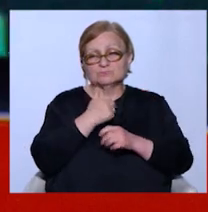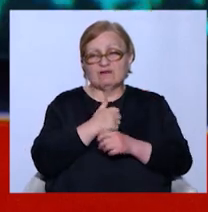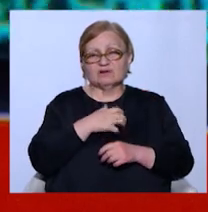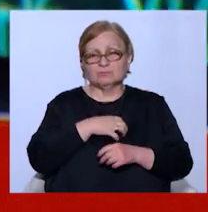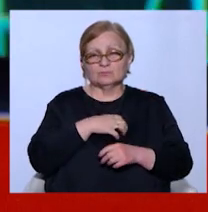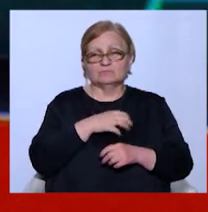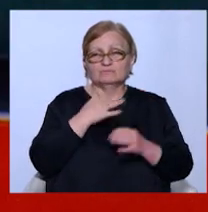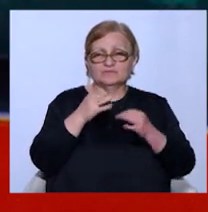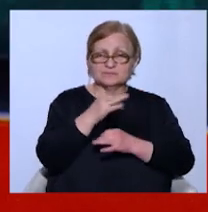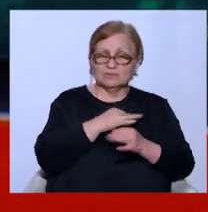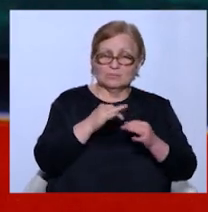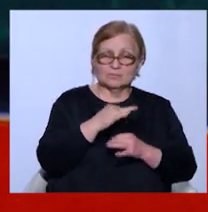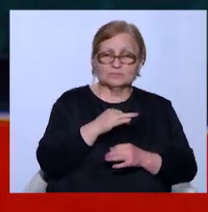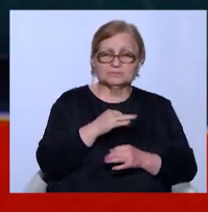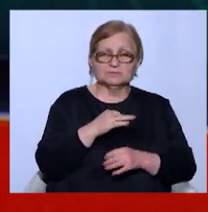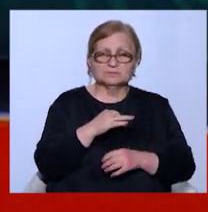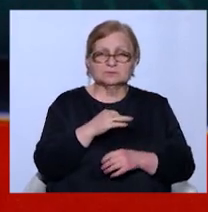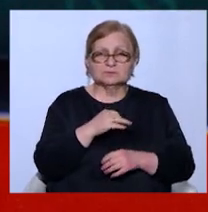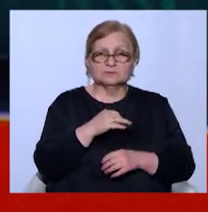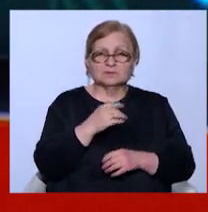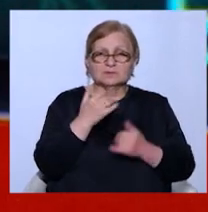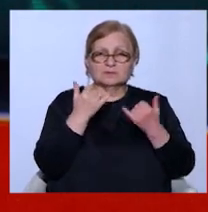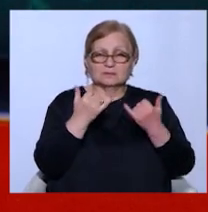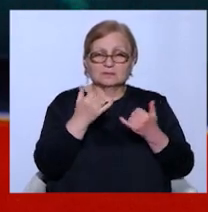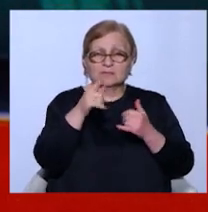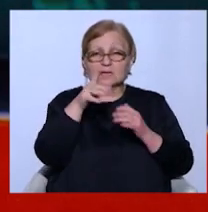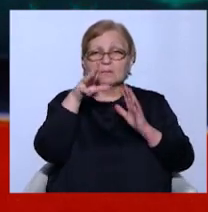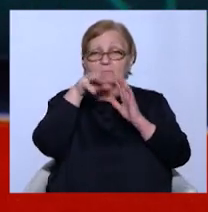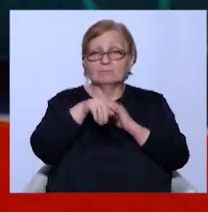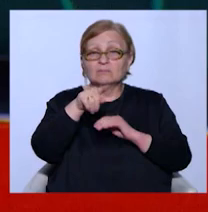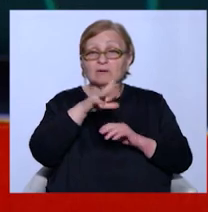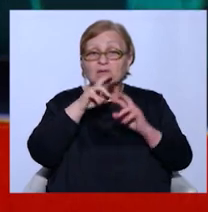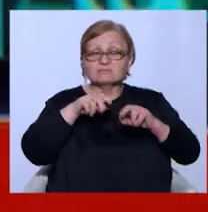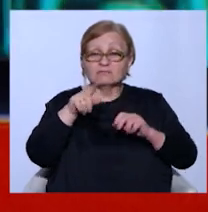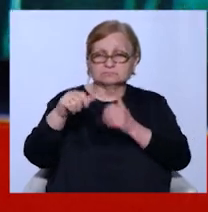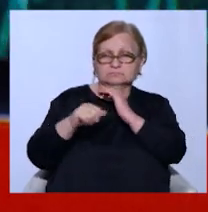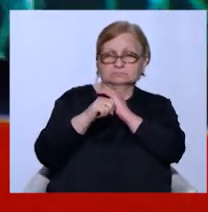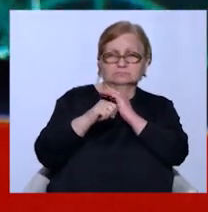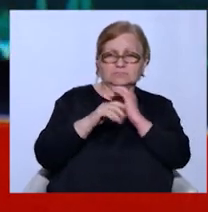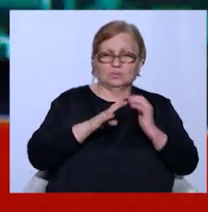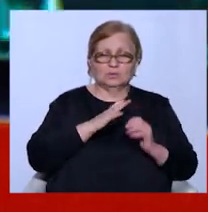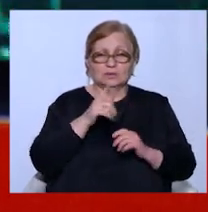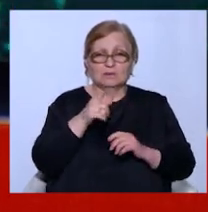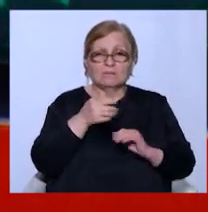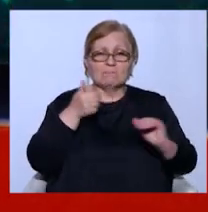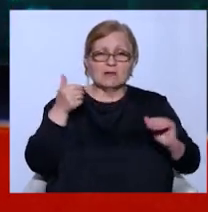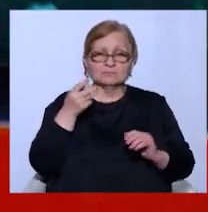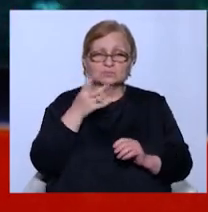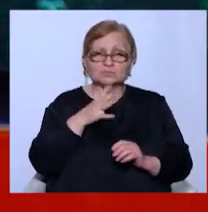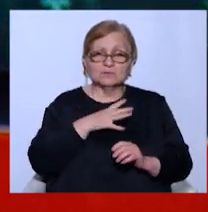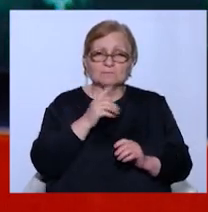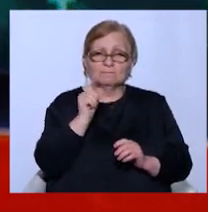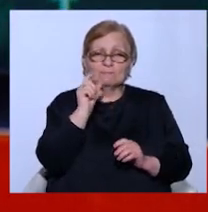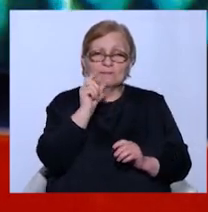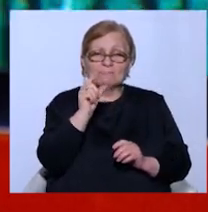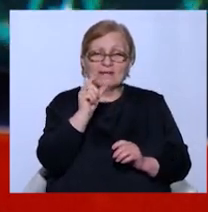ფორმულებზე ვისაუბრებთ, რომელიც აღნიშნულ კვლევას დაჭირდა, მანამდე არის აუცილებელი აი ეს პატარ-პატარა ფორმულები